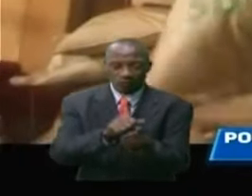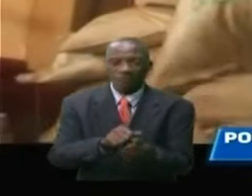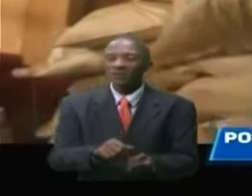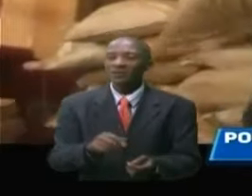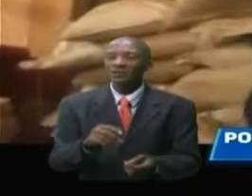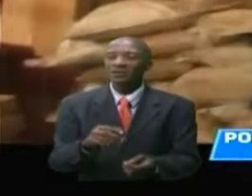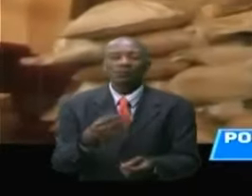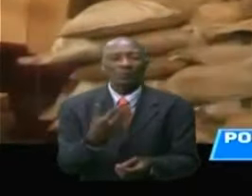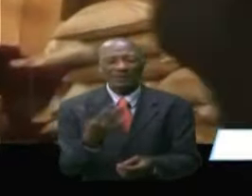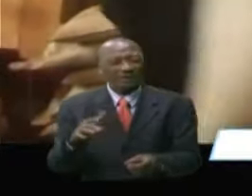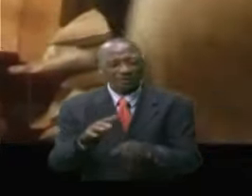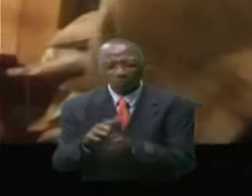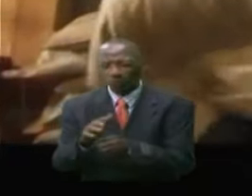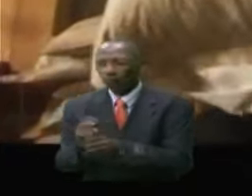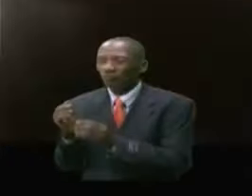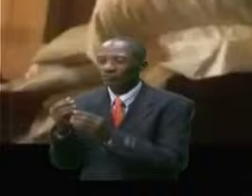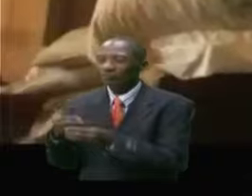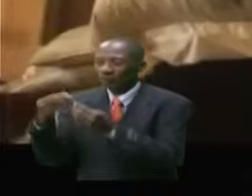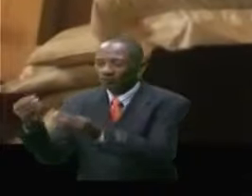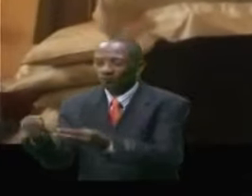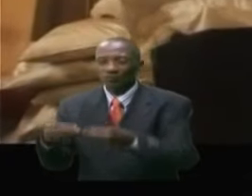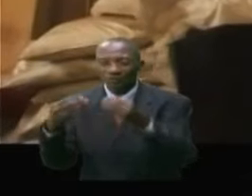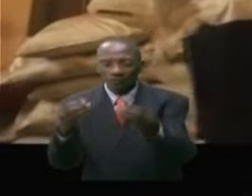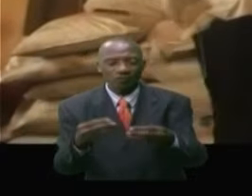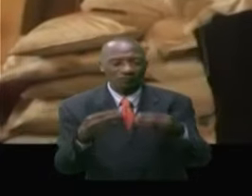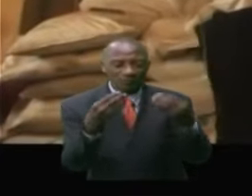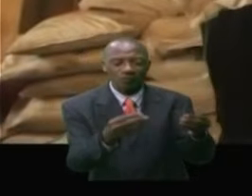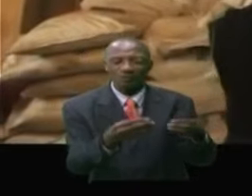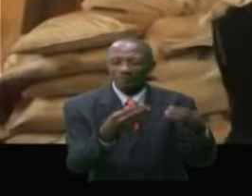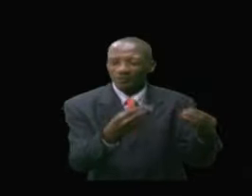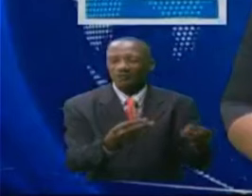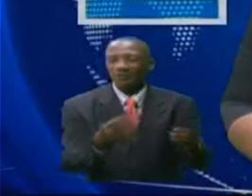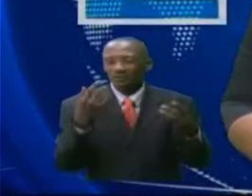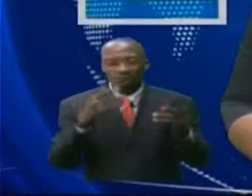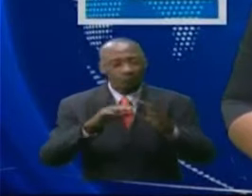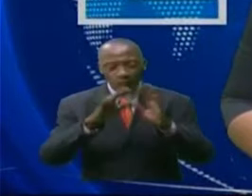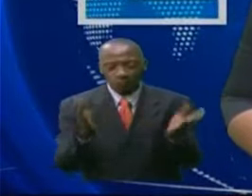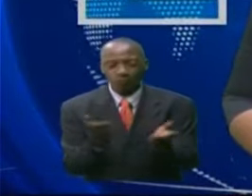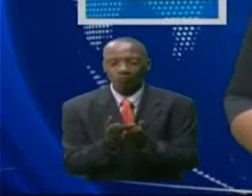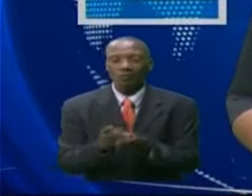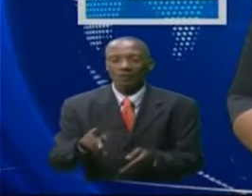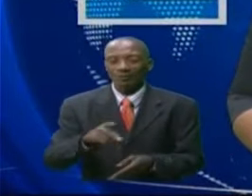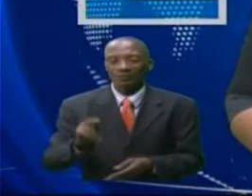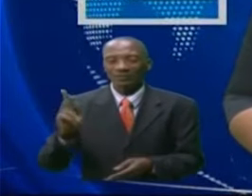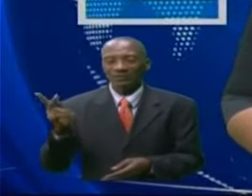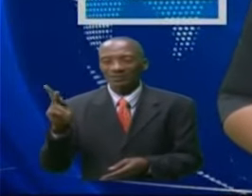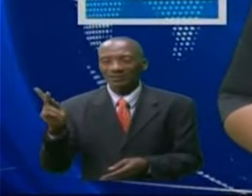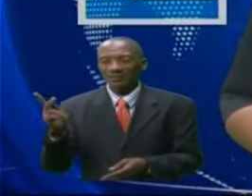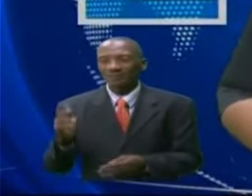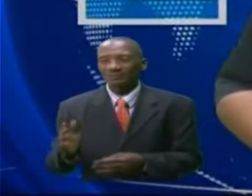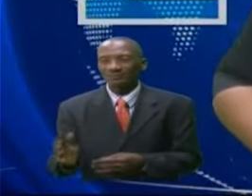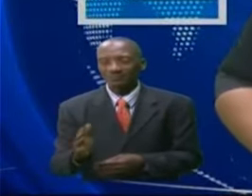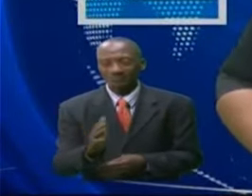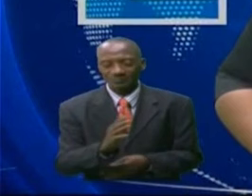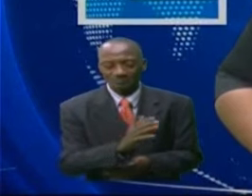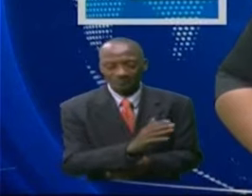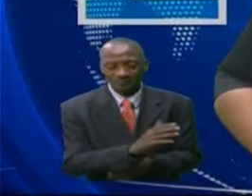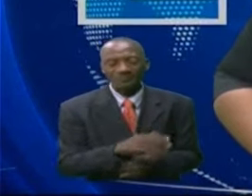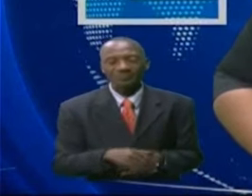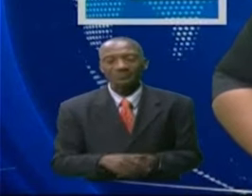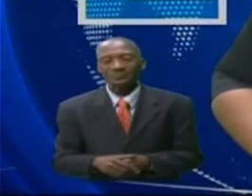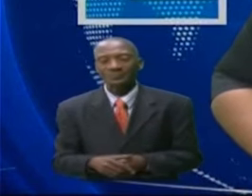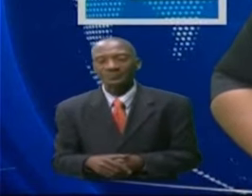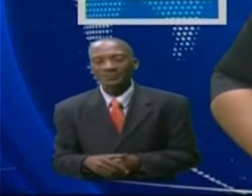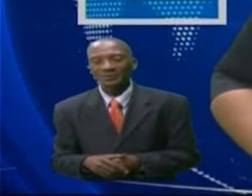pour desservir les provinces du Kasaï central et Kasaï. Il est question à présent d'un plaidoyer visant